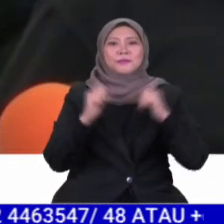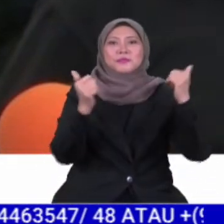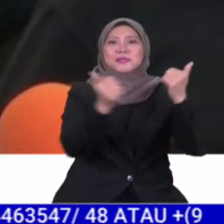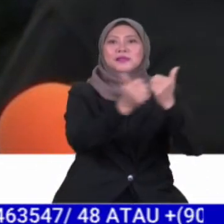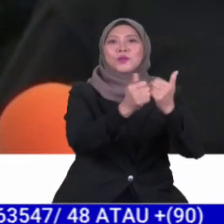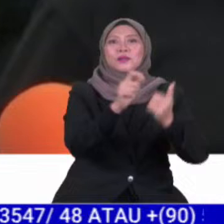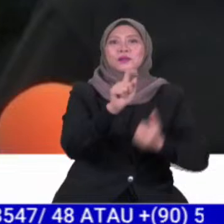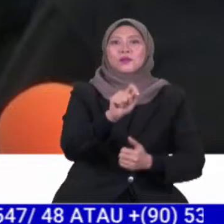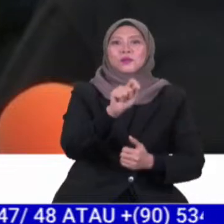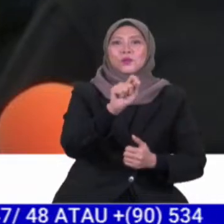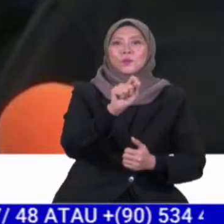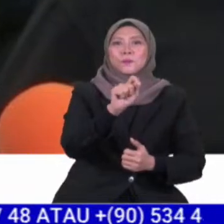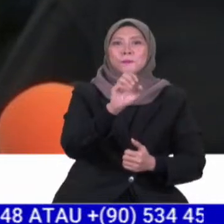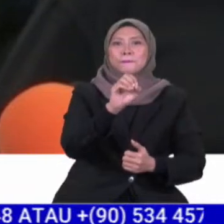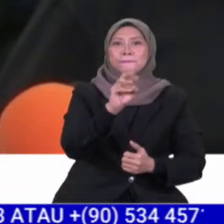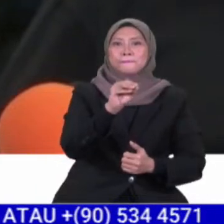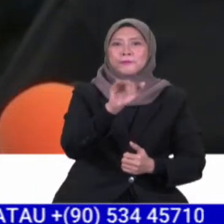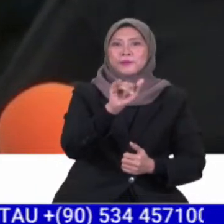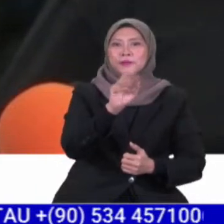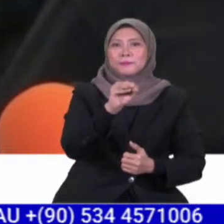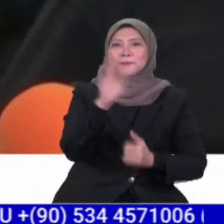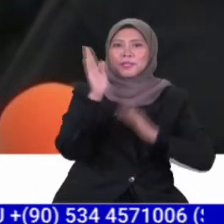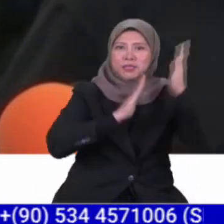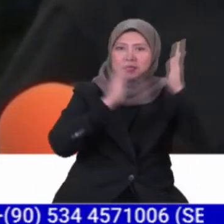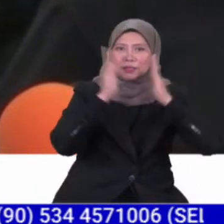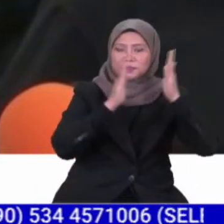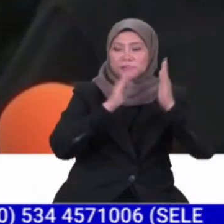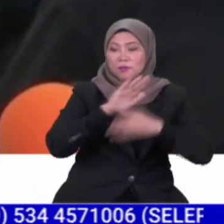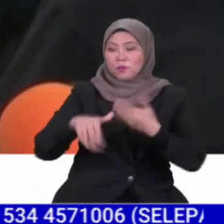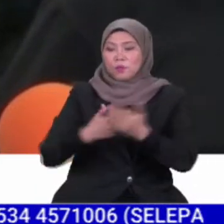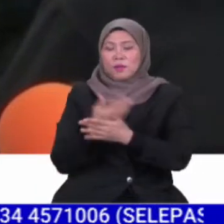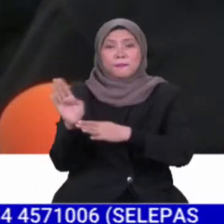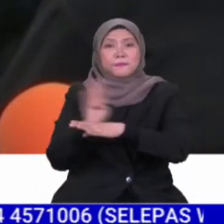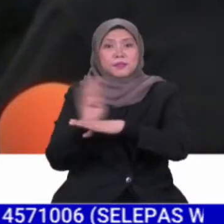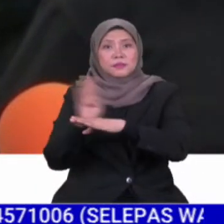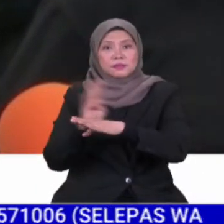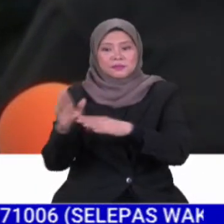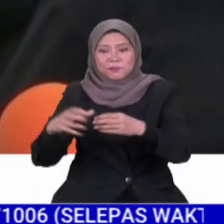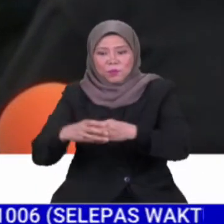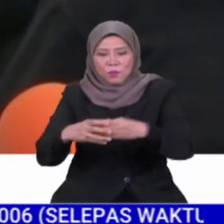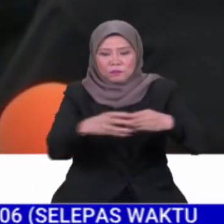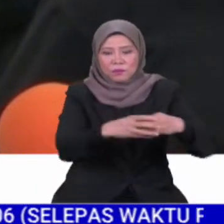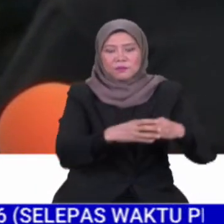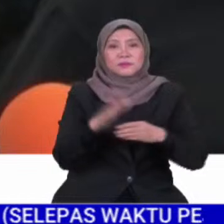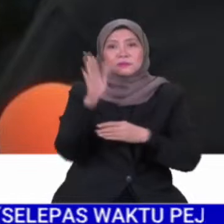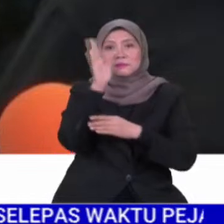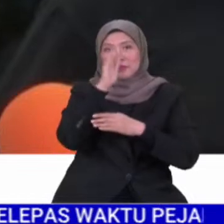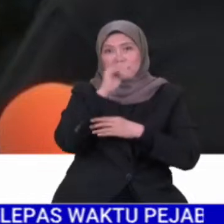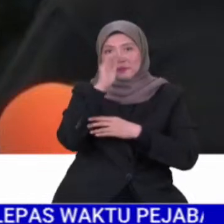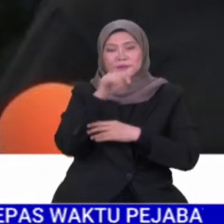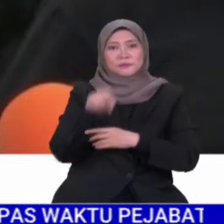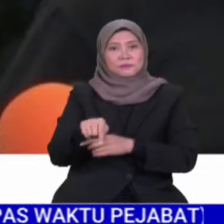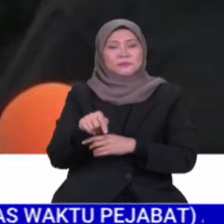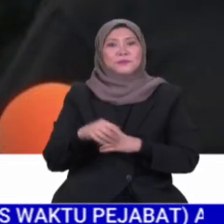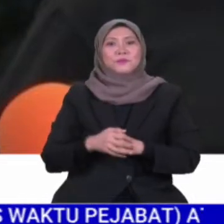persatuan Tom Yam Malaysia dan juga semua peniaga-peniaga kecil di Melaka. Sebab untuk